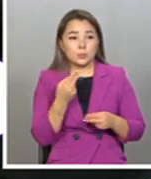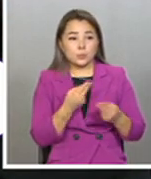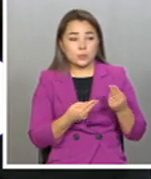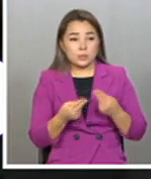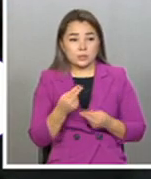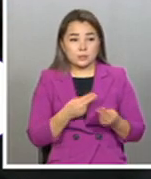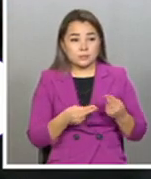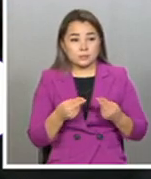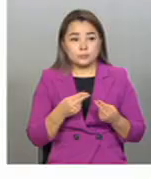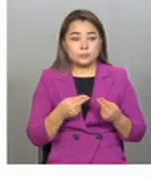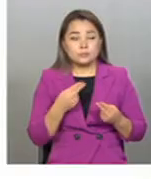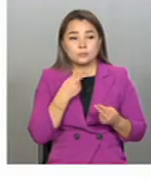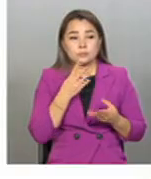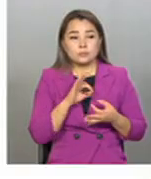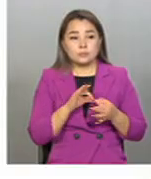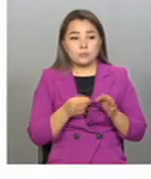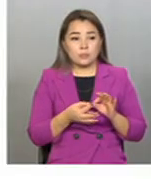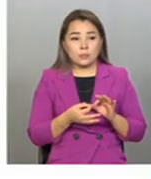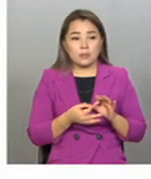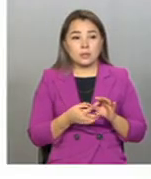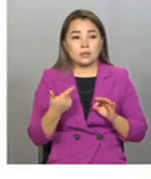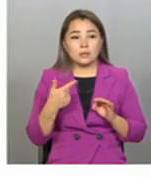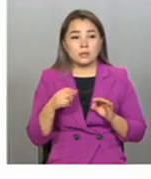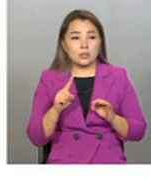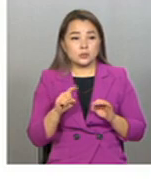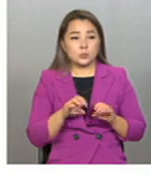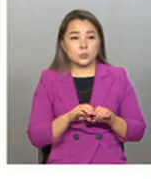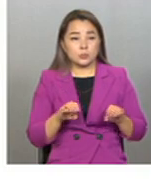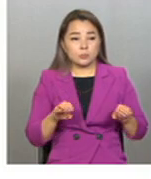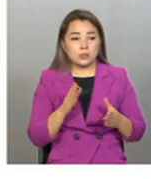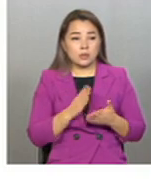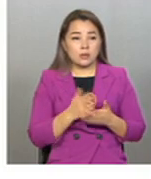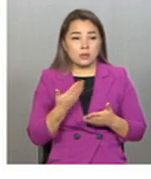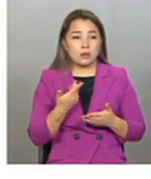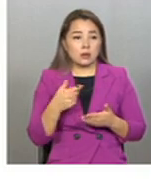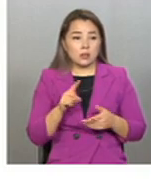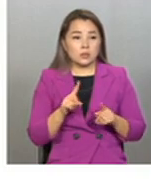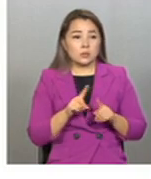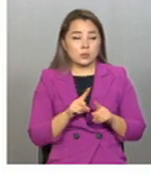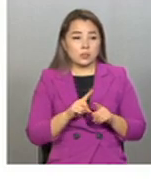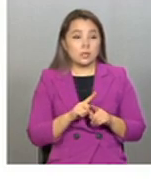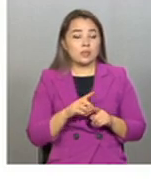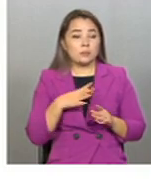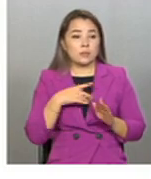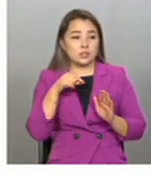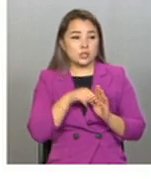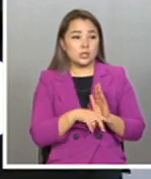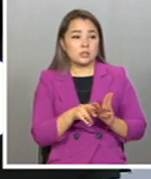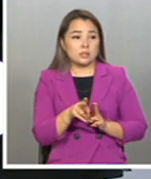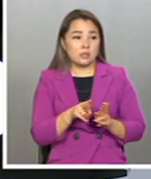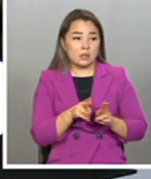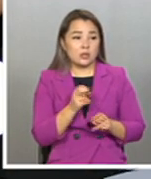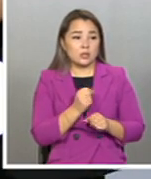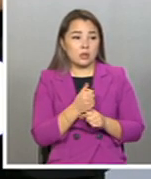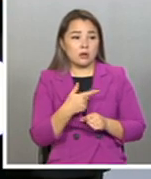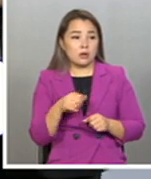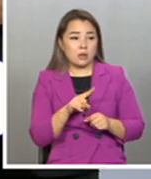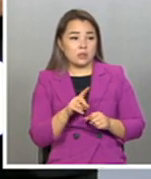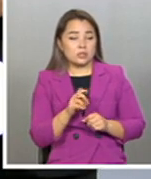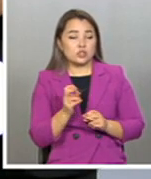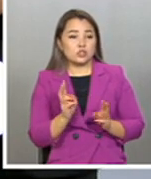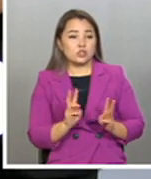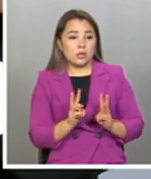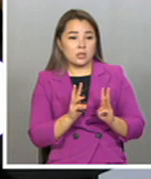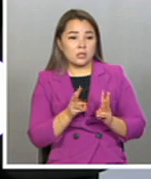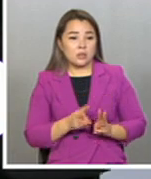болсаңыздар, үшінші суретте көріп тұрғаныңыздай, бұл газ турбинасы. Газ турбинасында да, яғни цилиндрдің ішінде газ жанып, соның есебінен қозғалыс